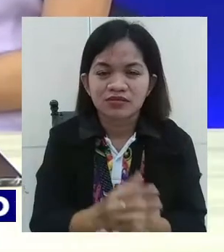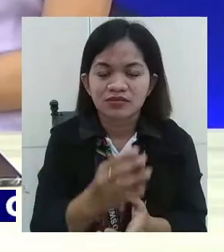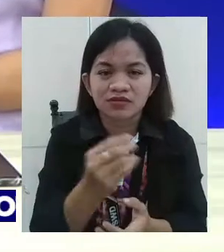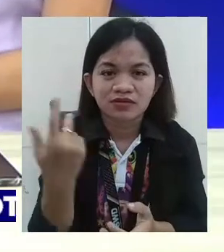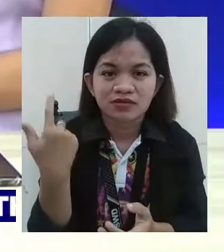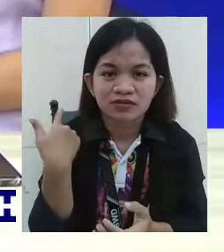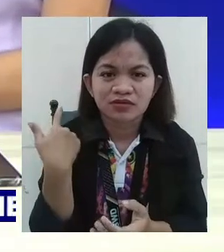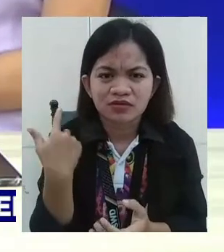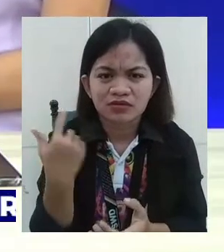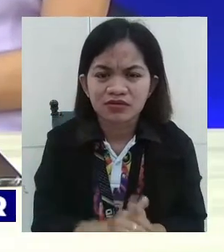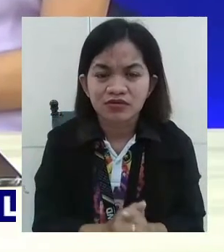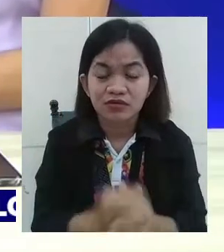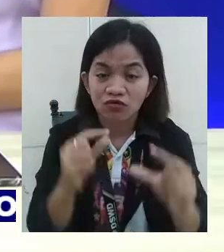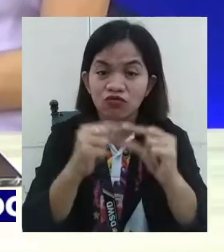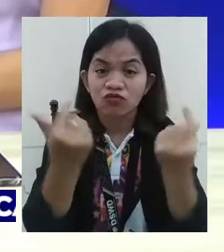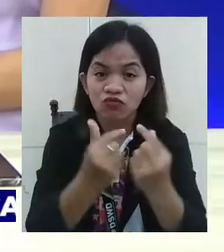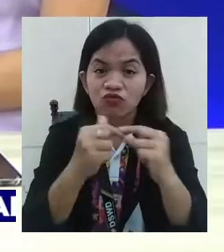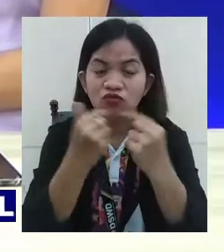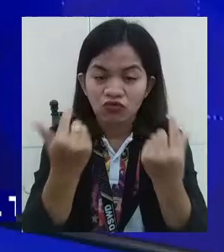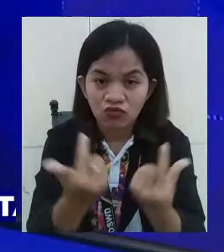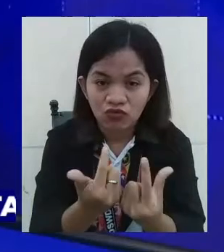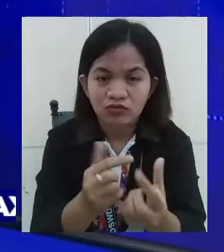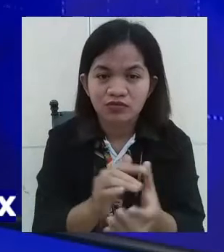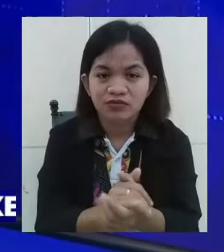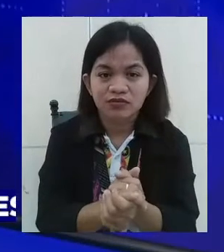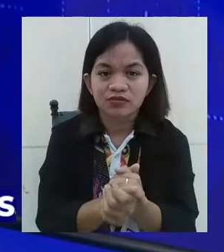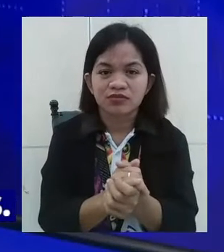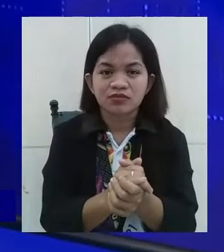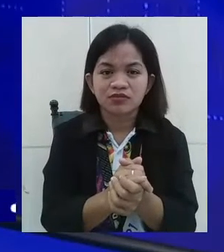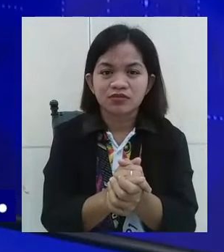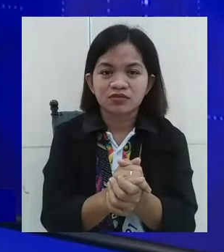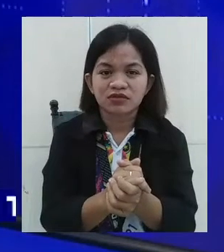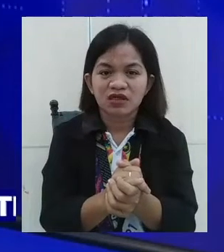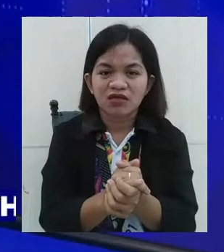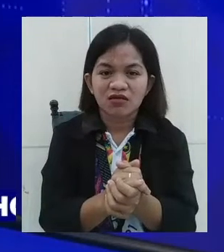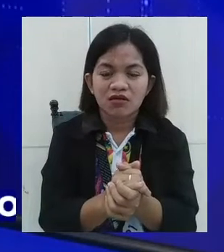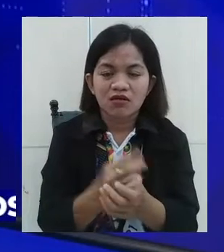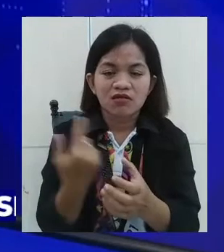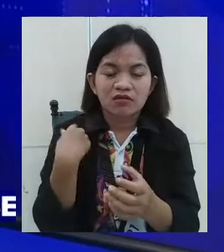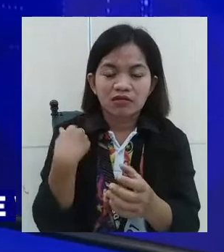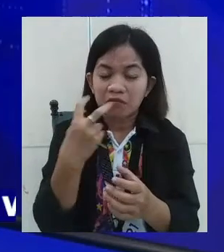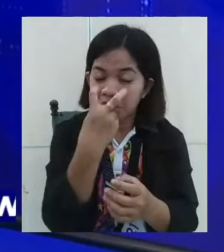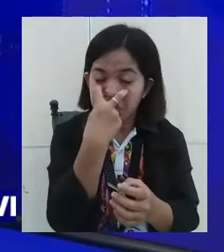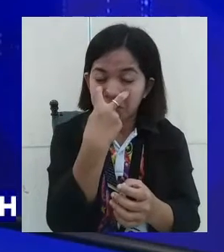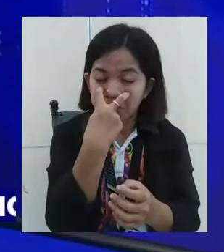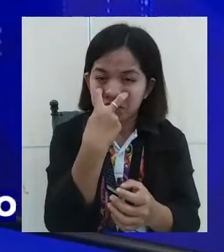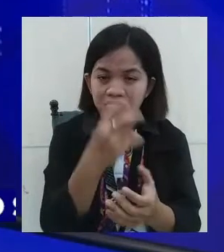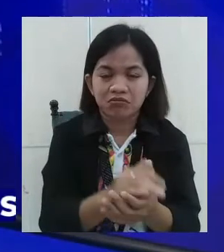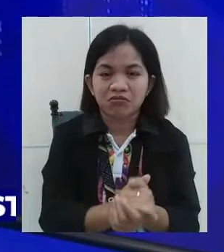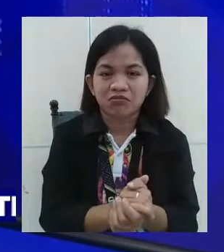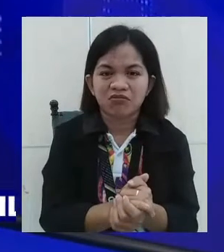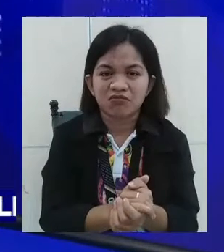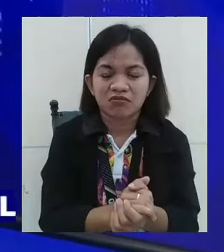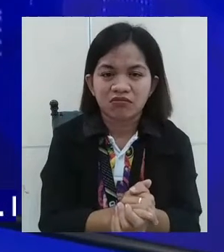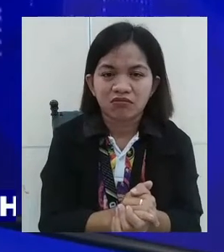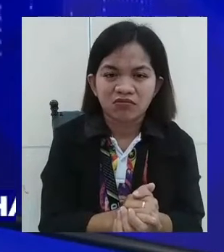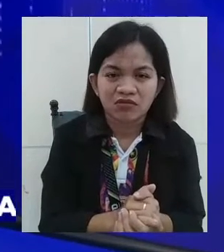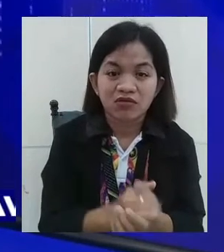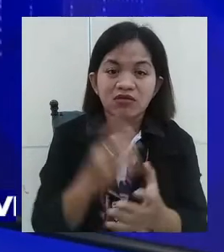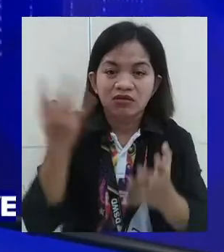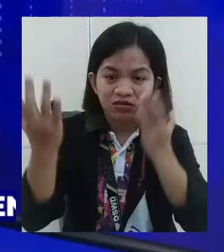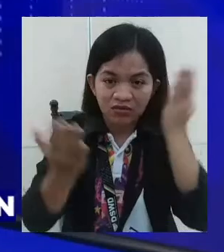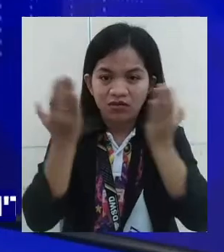group na halimbawa, kasi sa kaso ng mga may kapansanan sa paningin, sa kanila ay service. Ito naman sa